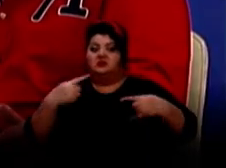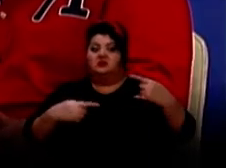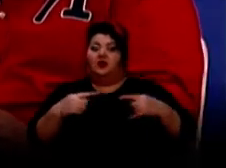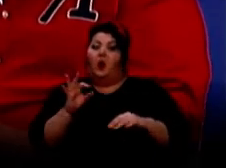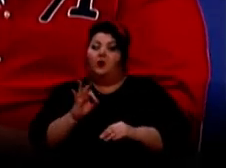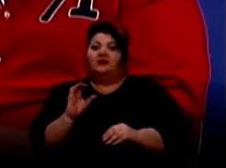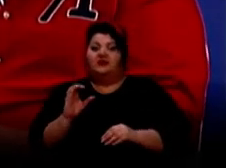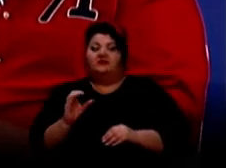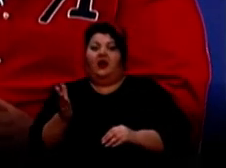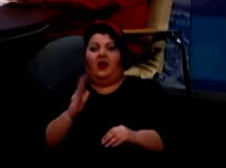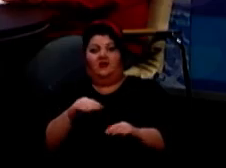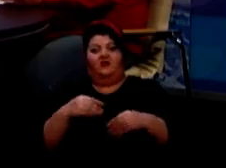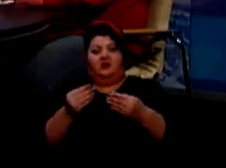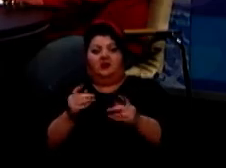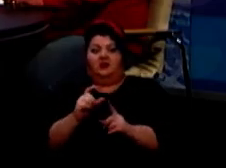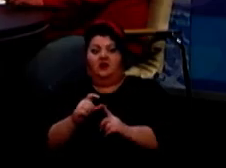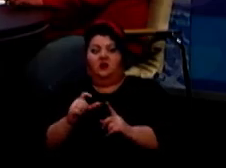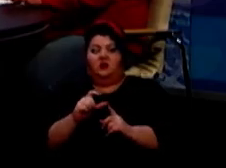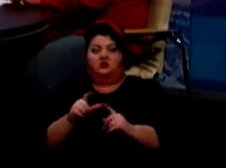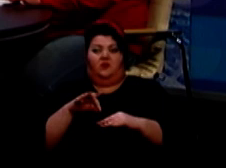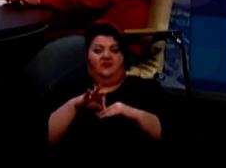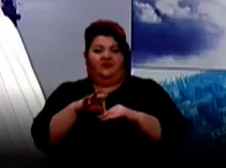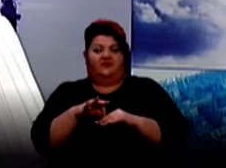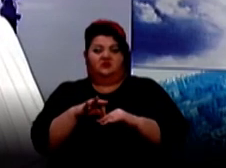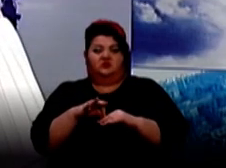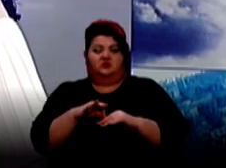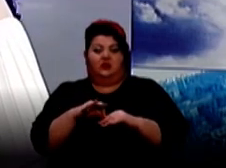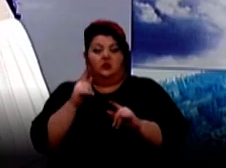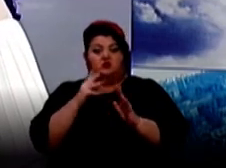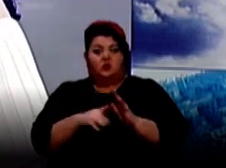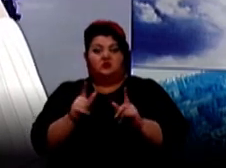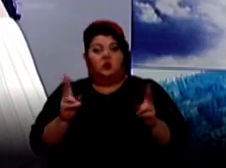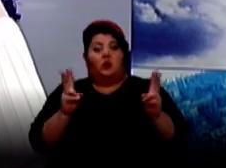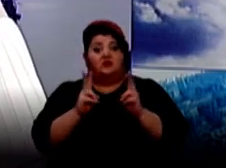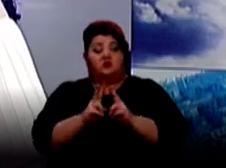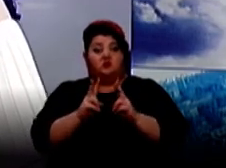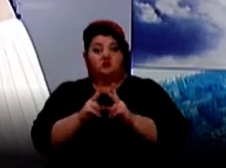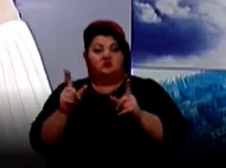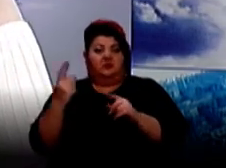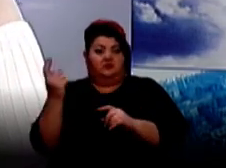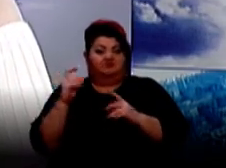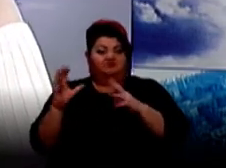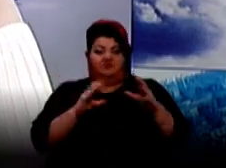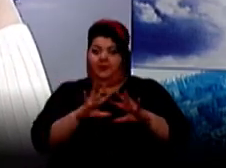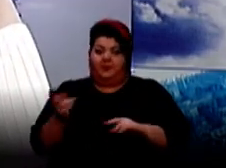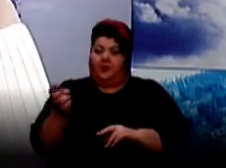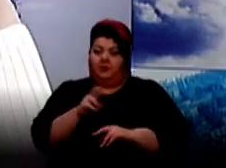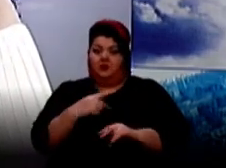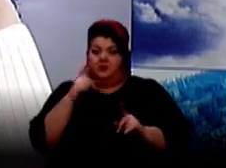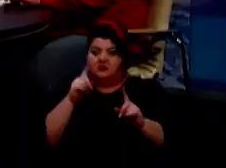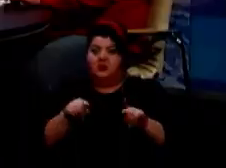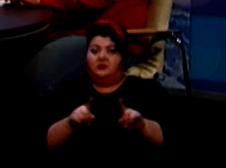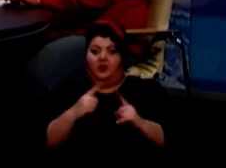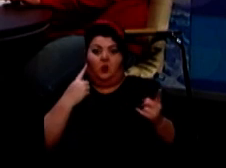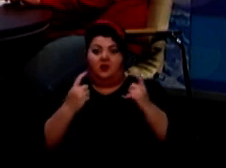Олександре Сергійовичу, давайте дамо слово. Я хотіла б запитати. Зрозуміли, що на зустріч перевізники не прийшли, але ми знаємо таку